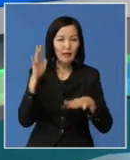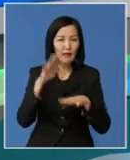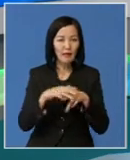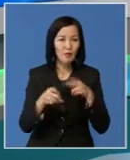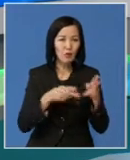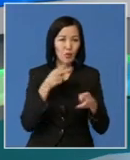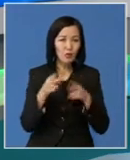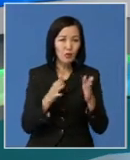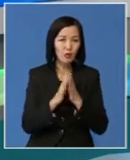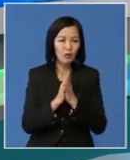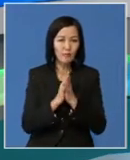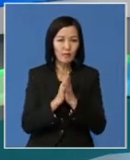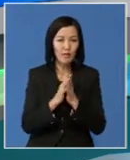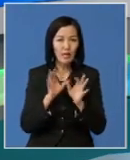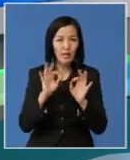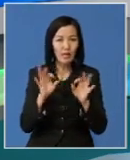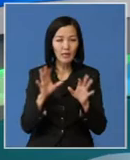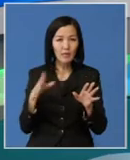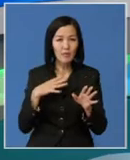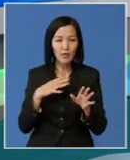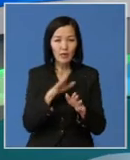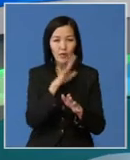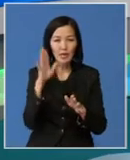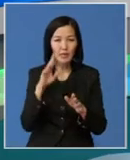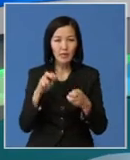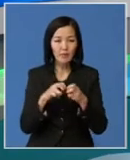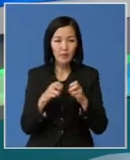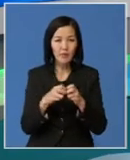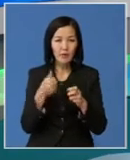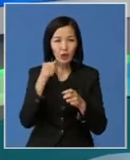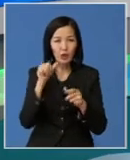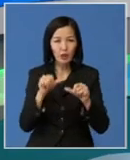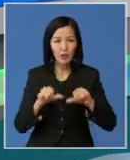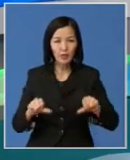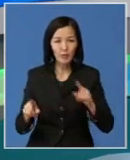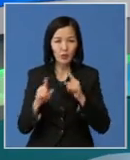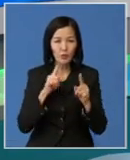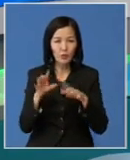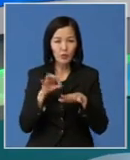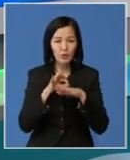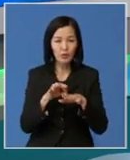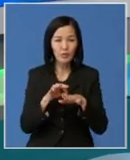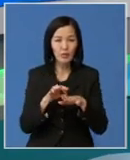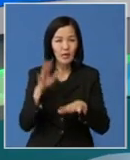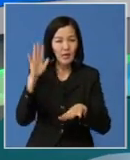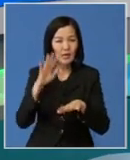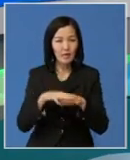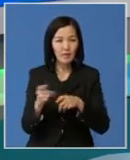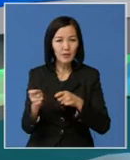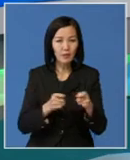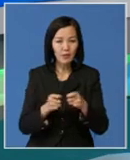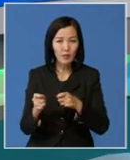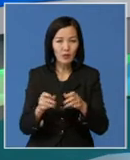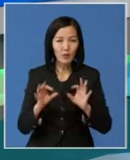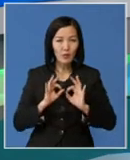шағымдарын айтқан еді. Дастан Шалтабаев аналар мәселесіне орай кеше арнайы комиссия отырысын өткізді. Оған әкімдік, прокуратура,